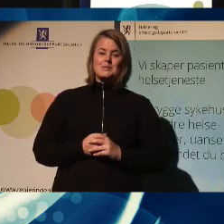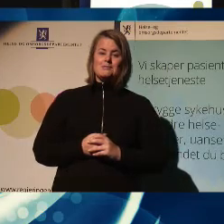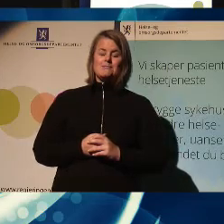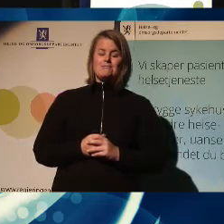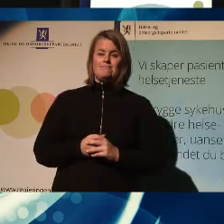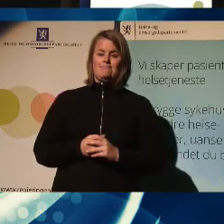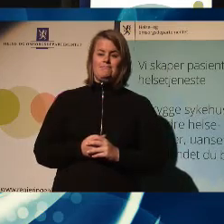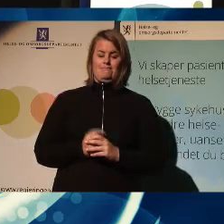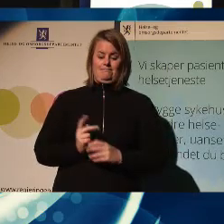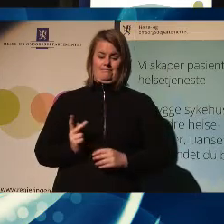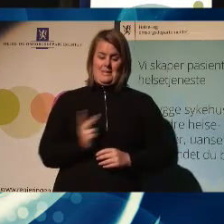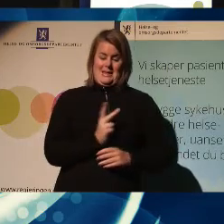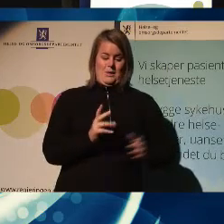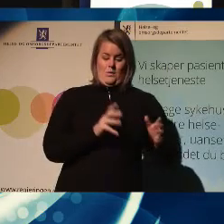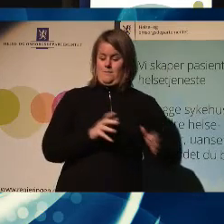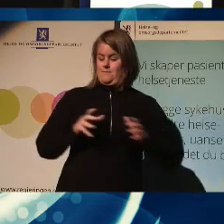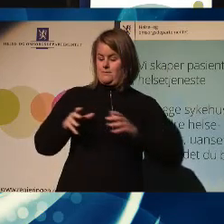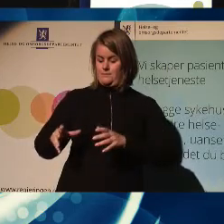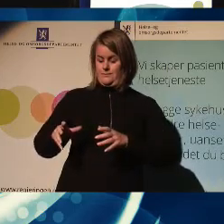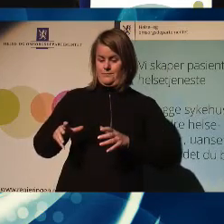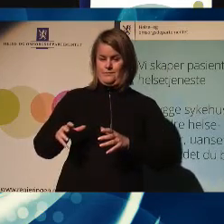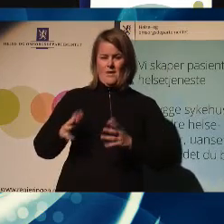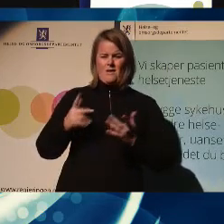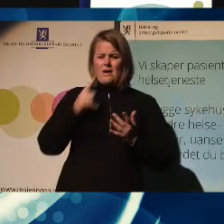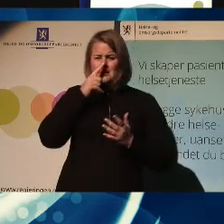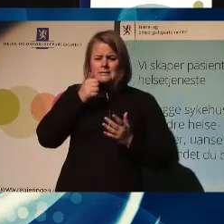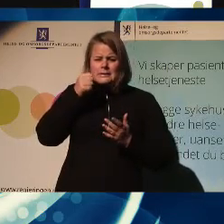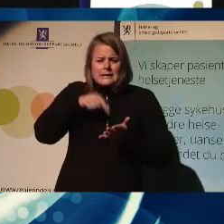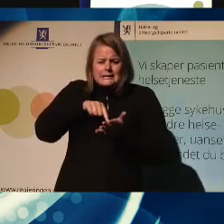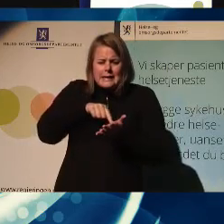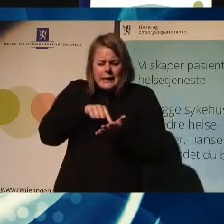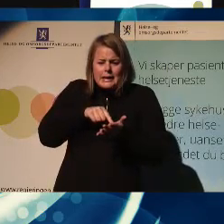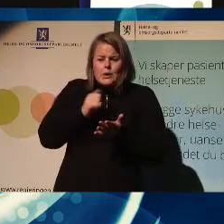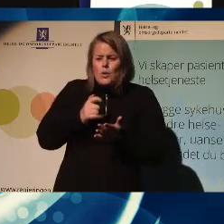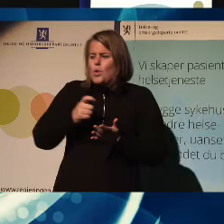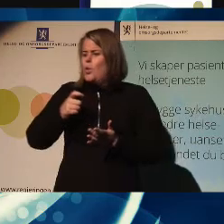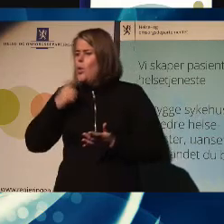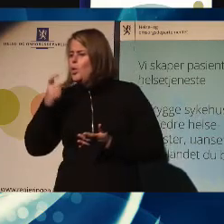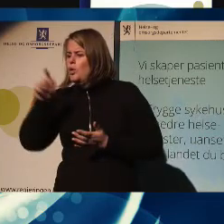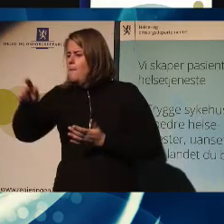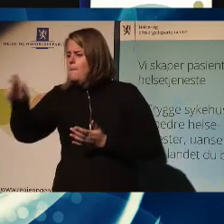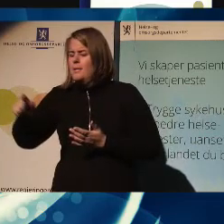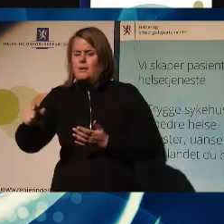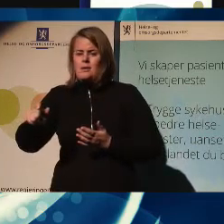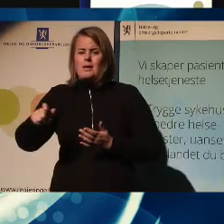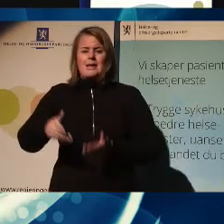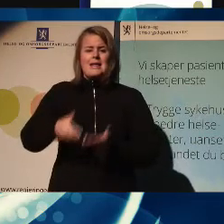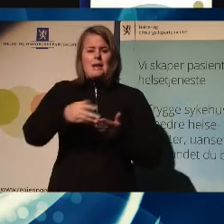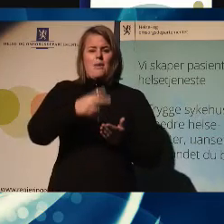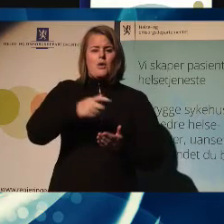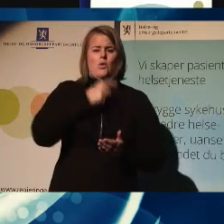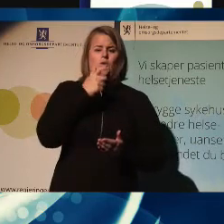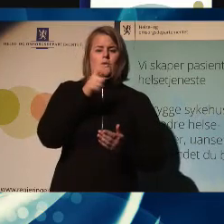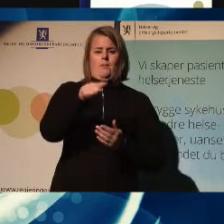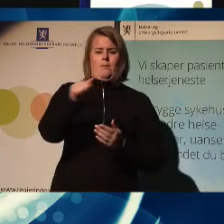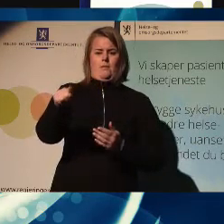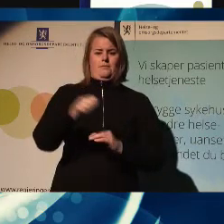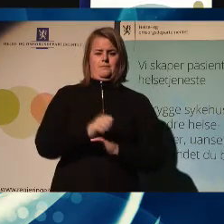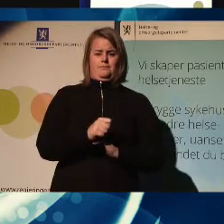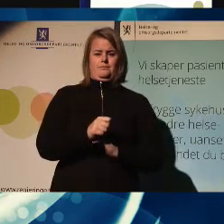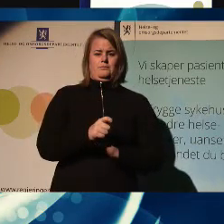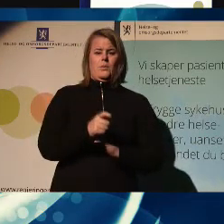Kjernen i begge delene av prosjektet er at ungdom hjelper ungdom. Og vi har jo mange frivillige som vi har valgt å kalle